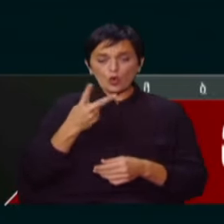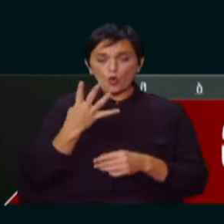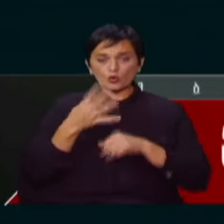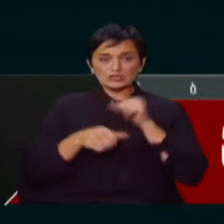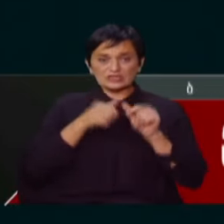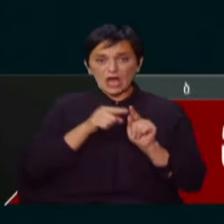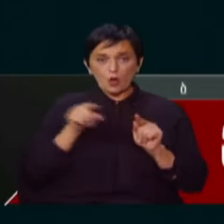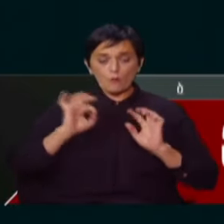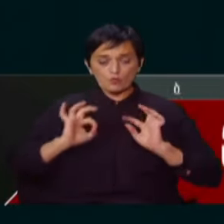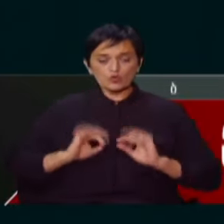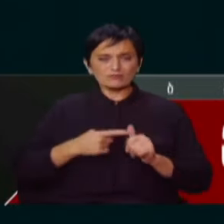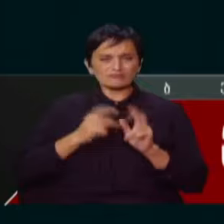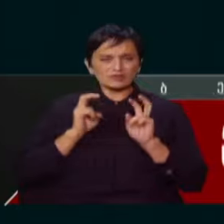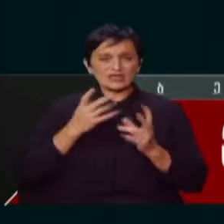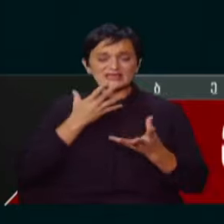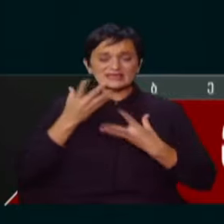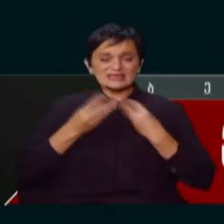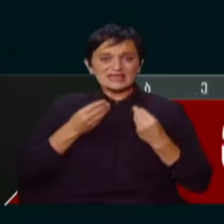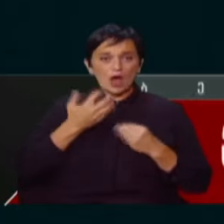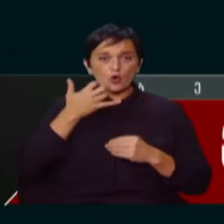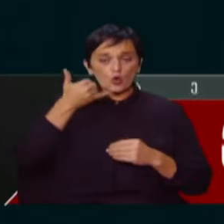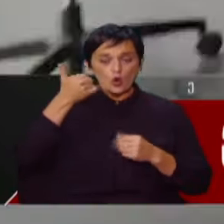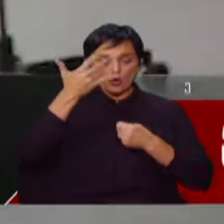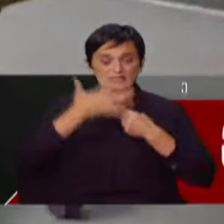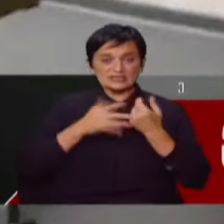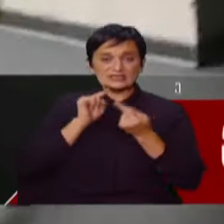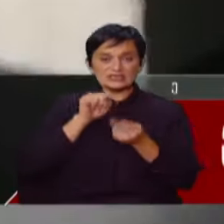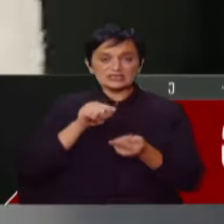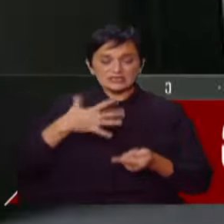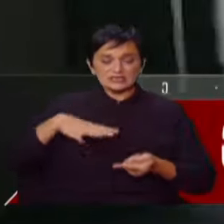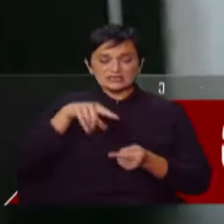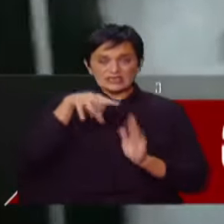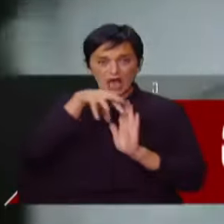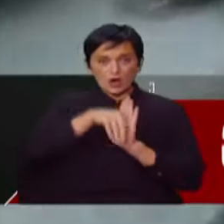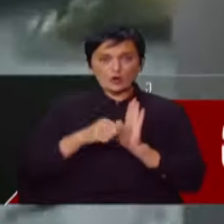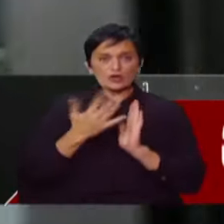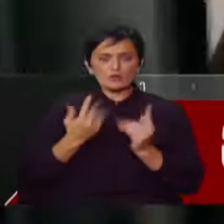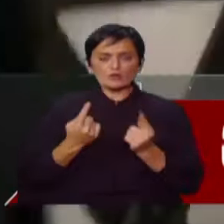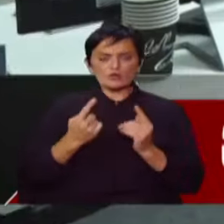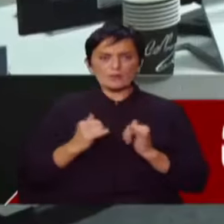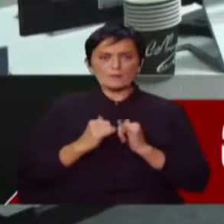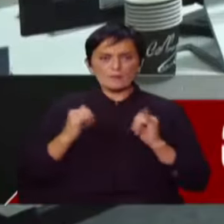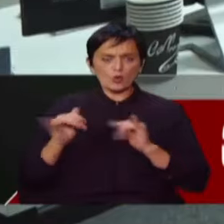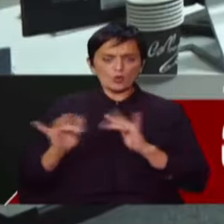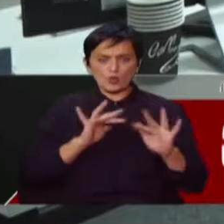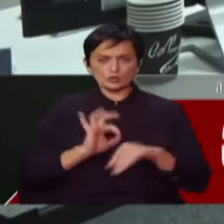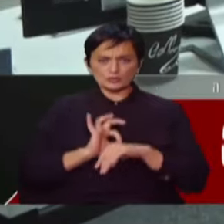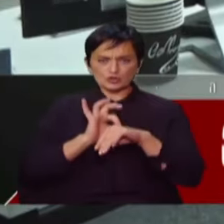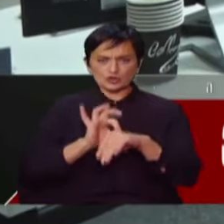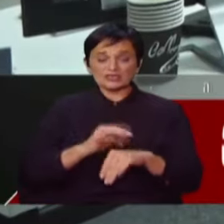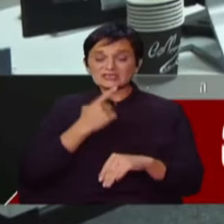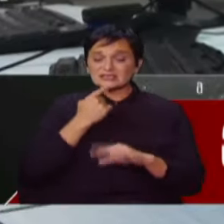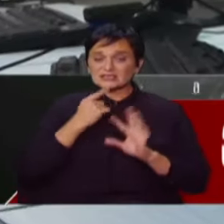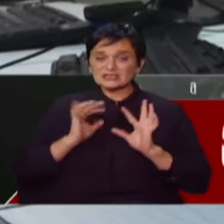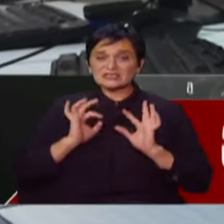2021-2024 წლებში პროკურატურამ ეგრეთ წოდებული თაღლითური კოლცენტრების წინააღმდეგ საქართველოში რამდენიმე ფართომასშტაბიანი ღონისძიება ჩაატარა.